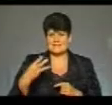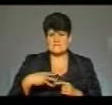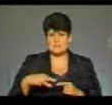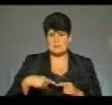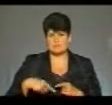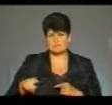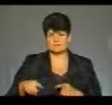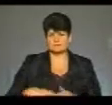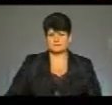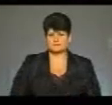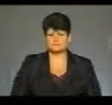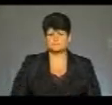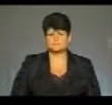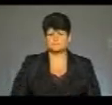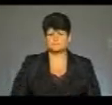метрів.